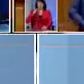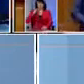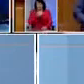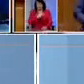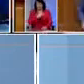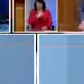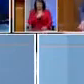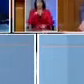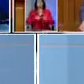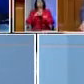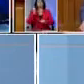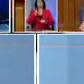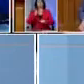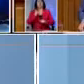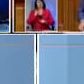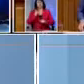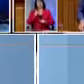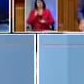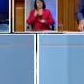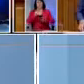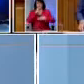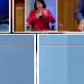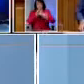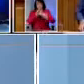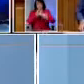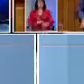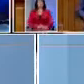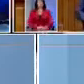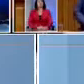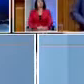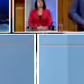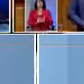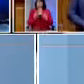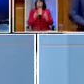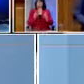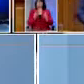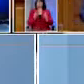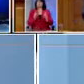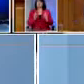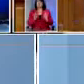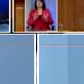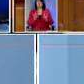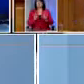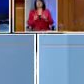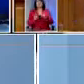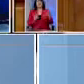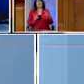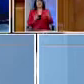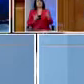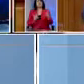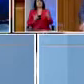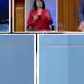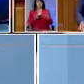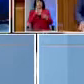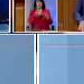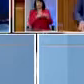Ναι, ο κύριος Θεχαρόπουλος διαφοροποιήθηκε ούτως ή άλλως, κύριε Πρόεδρε, από την αρχή. Ναι. Και όλα τα στελέχη της Δημοκρατικής Αριστεράς που βρίσκονται στη Δημοκρατική Συμπαράταξη. Καλό